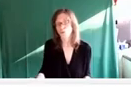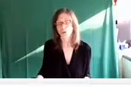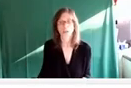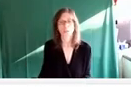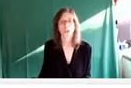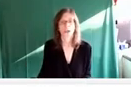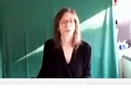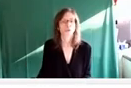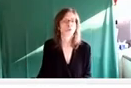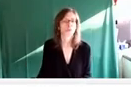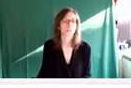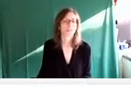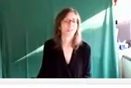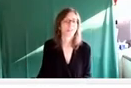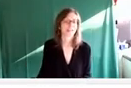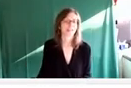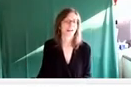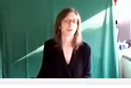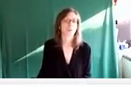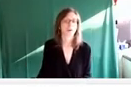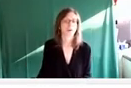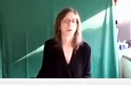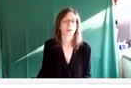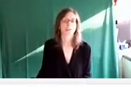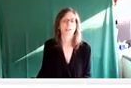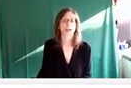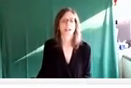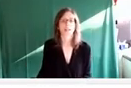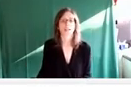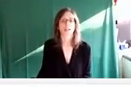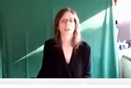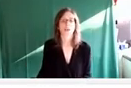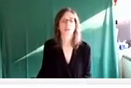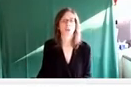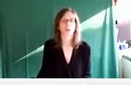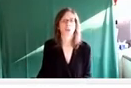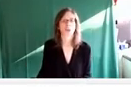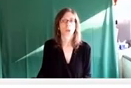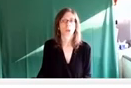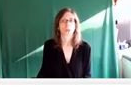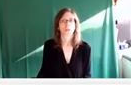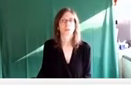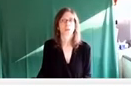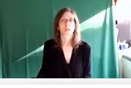d'union aussi. Toujours mettre des dates en format standardisé, donc pas